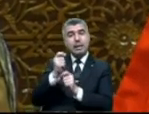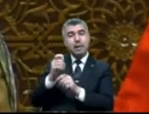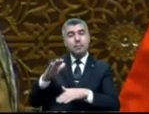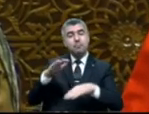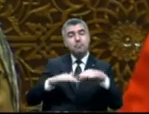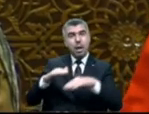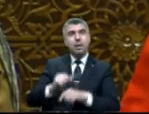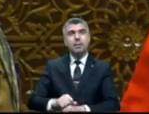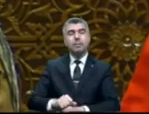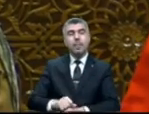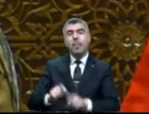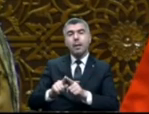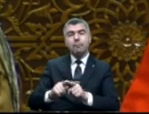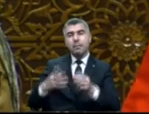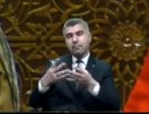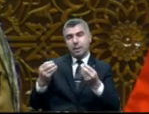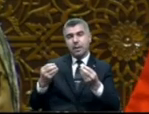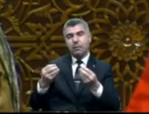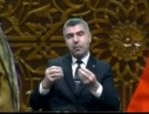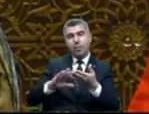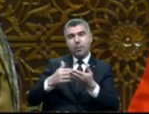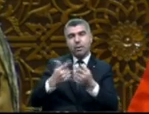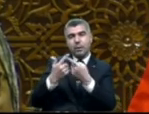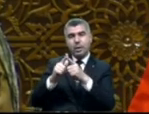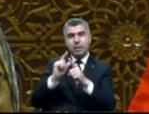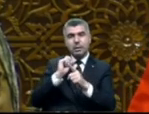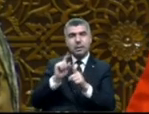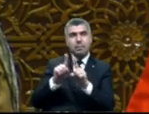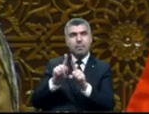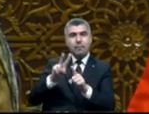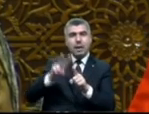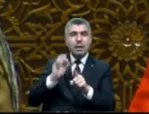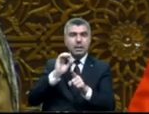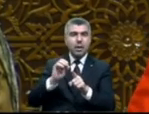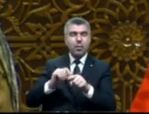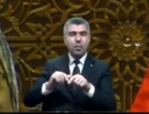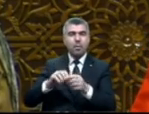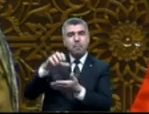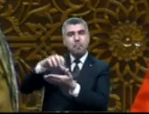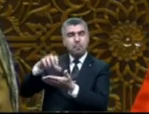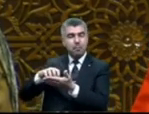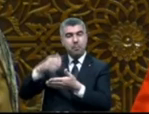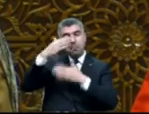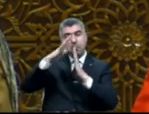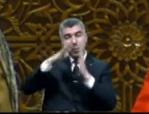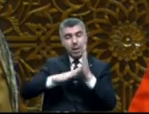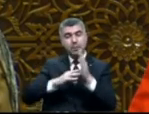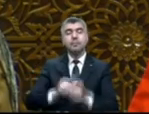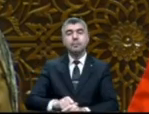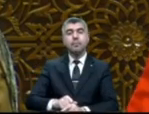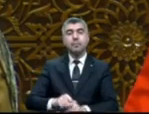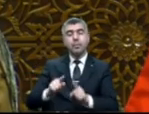ظل أزمة اقتصادية أرخت بظلالها على الواقع الاقتصادي والاجتماعي لبلادنا، حيث أدت إلى ارتفاع